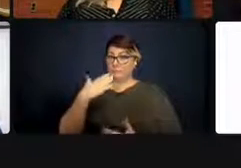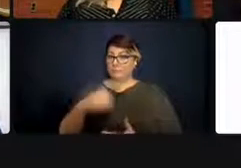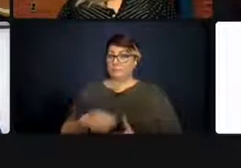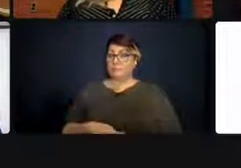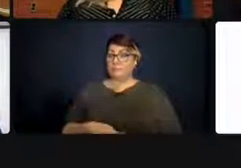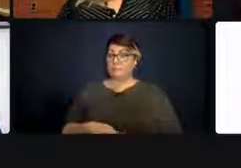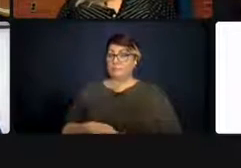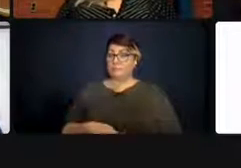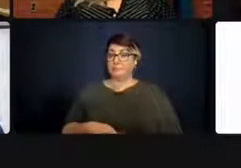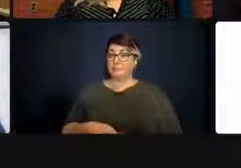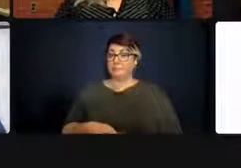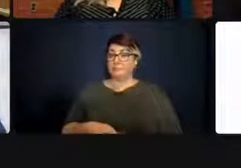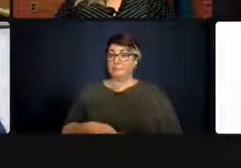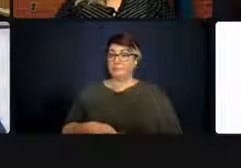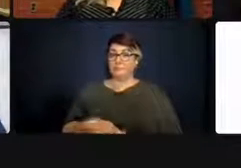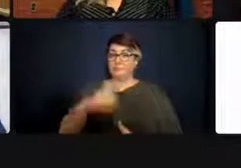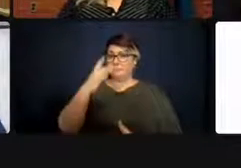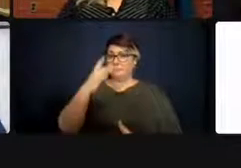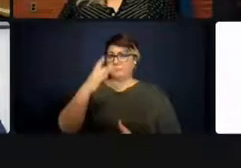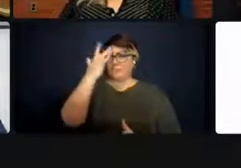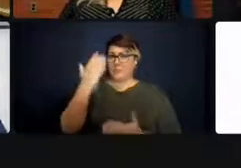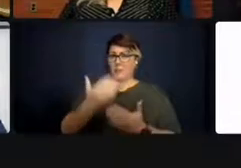شكرا.